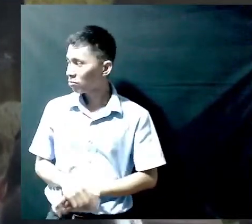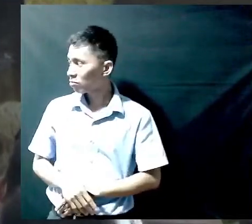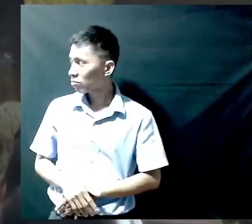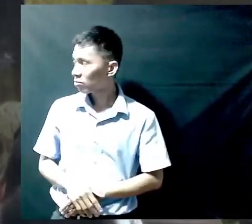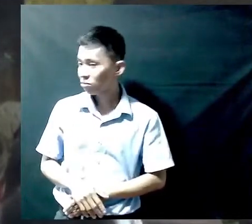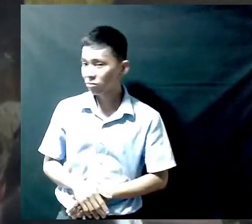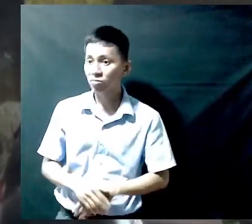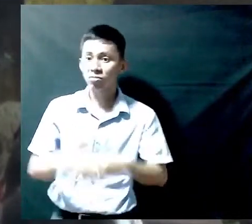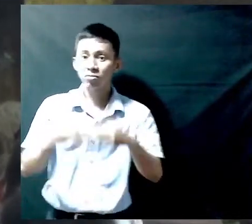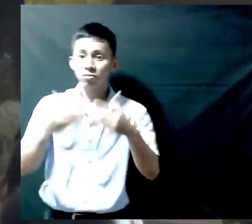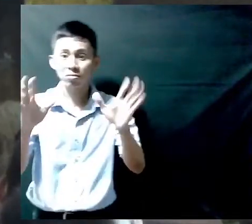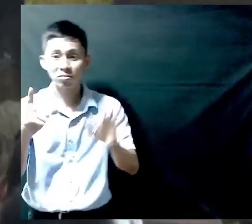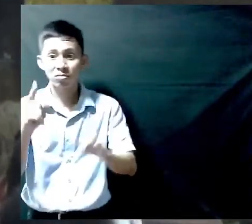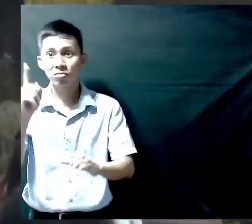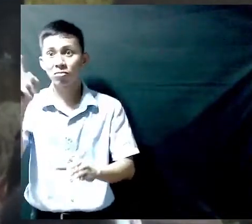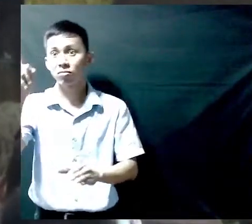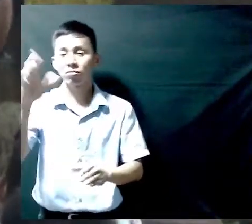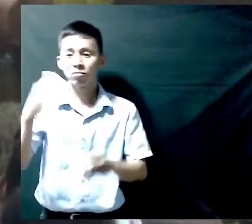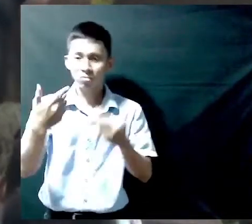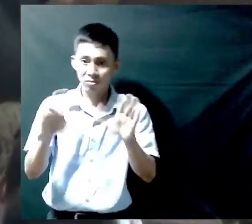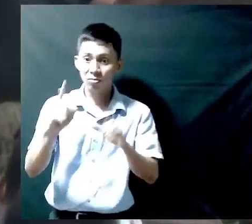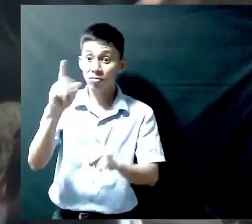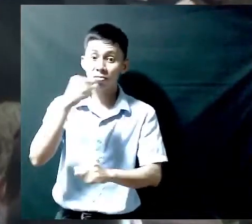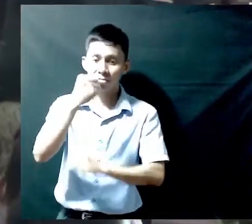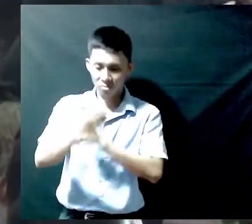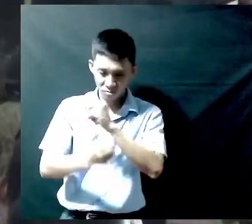after 1 year, Lord, pahinga muna.